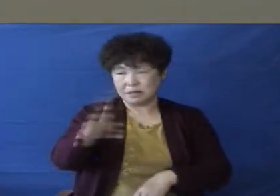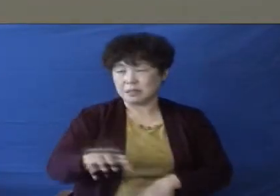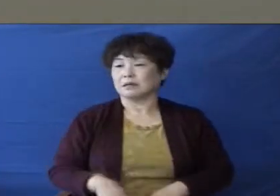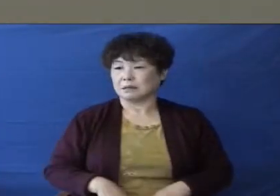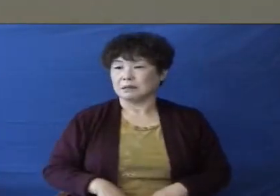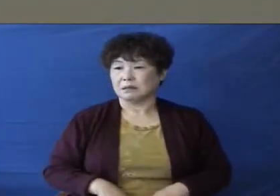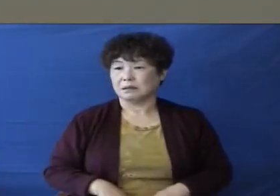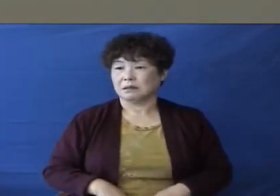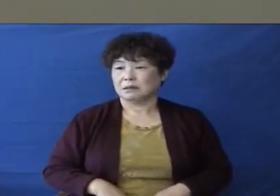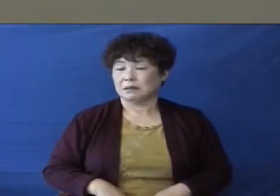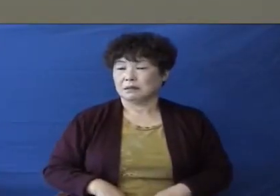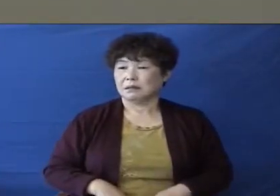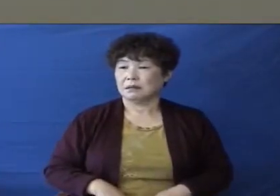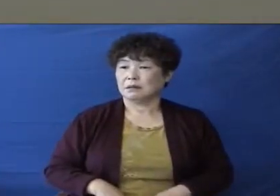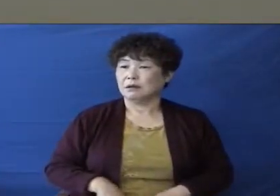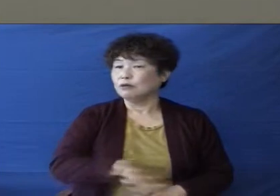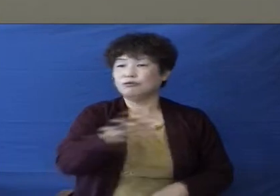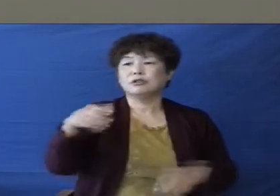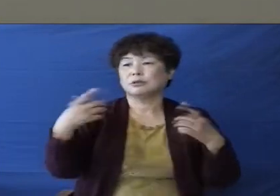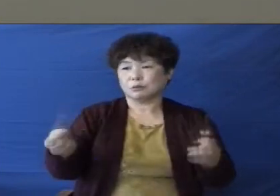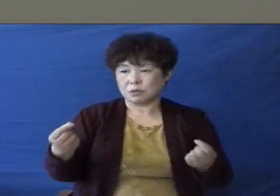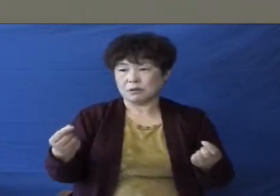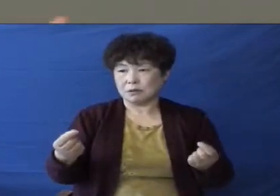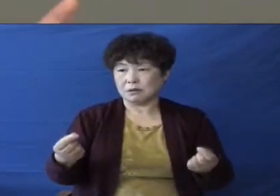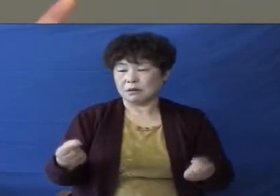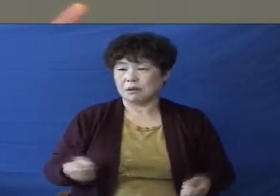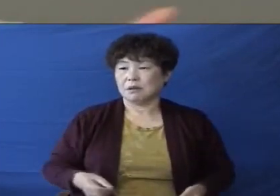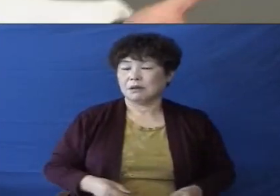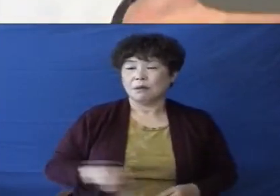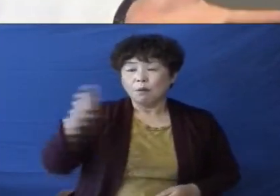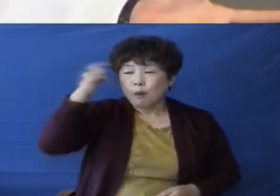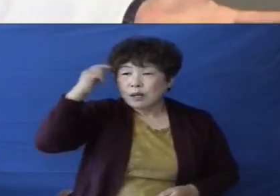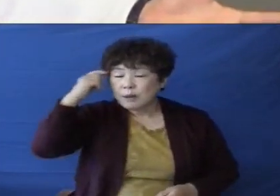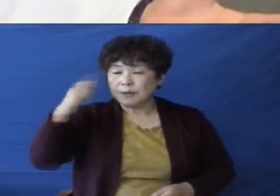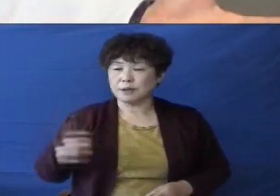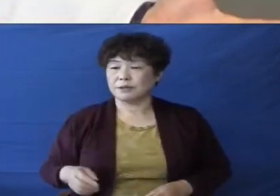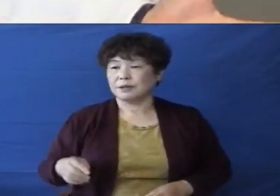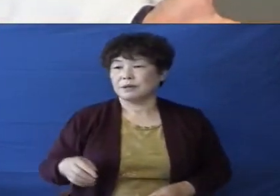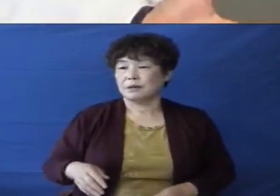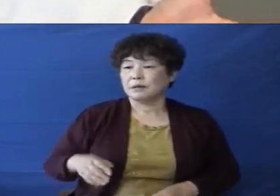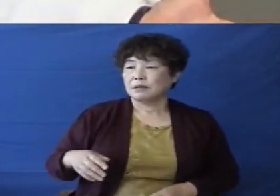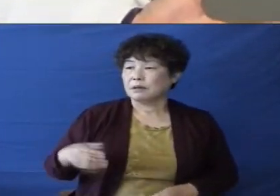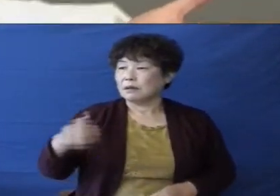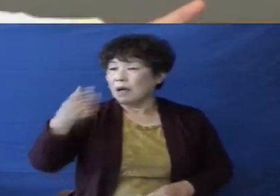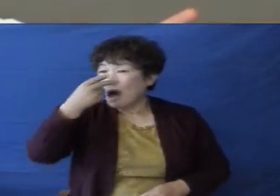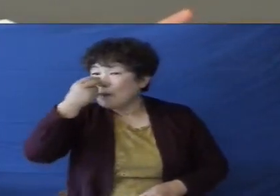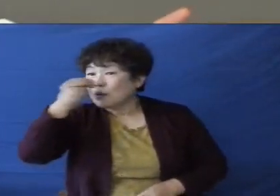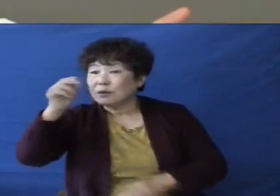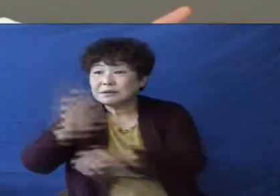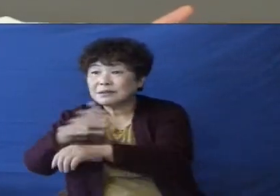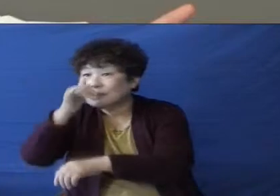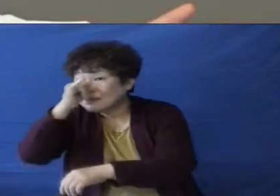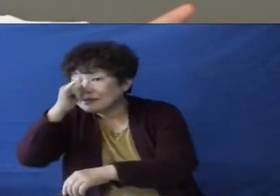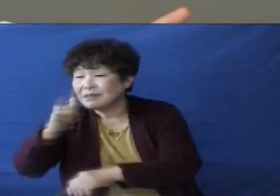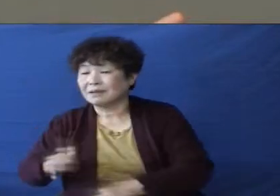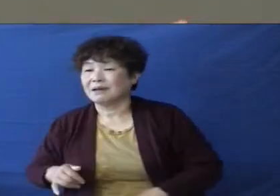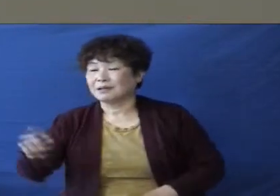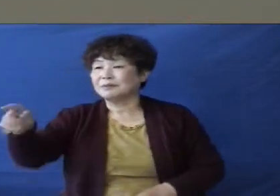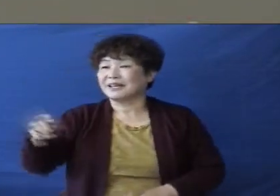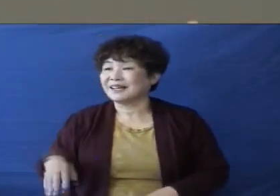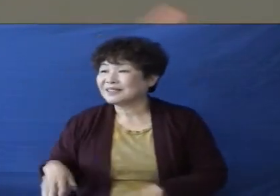회당장 같이 어 있잖아 내가 봤는데 어그 이루고 절어 오더라고 오는 말이 돼